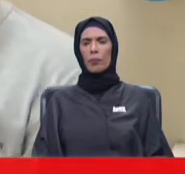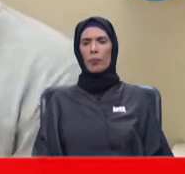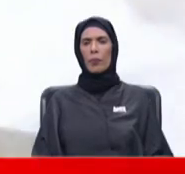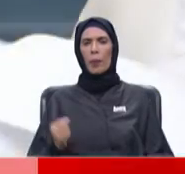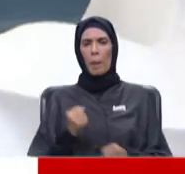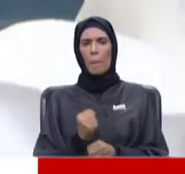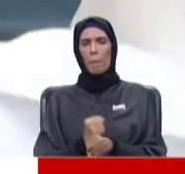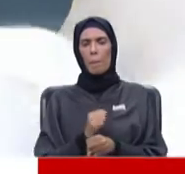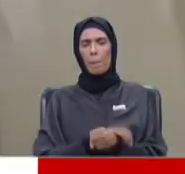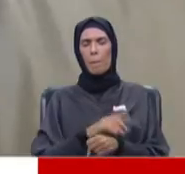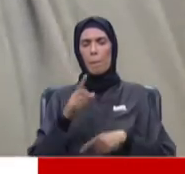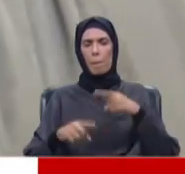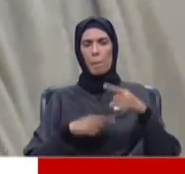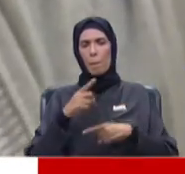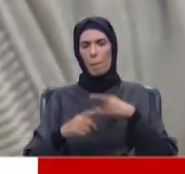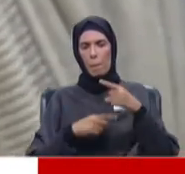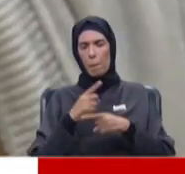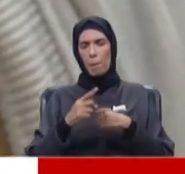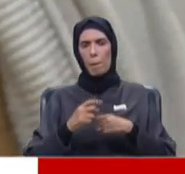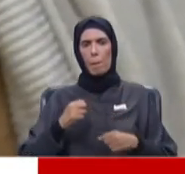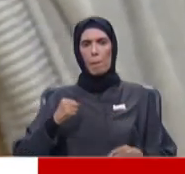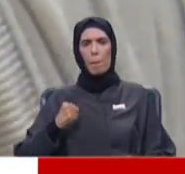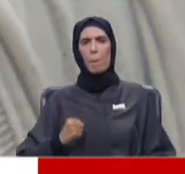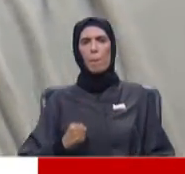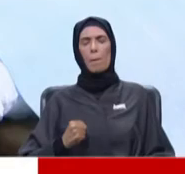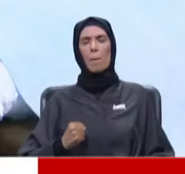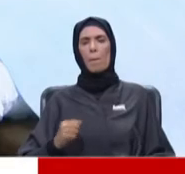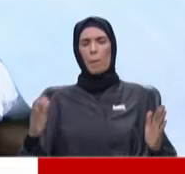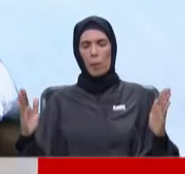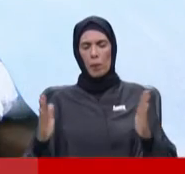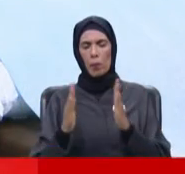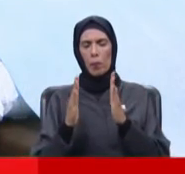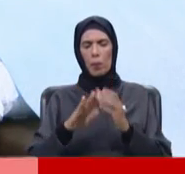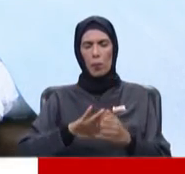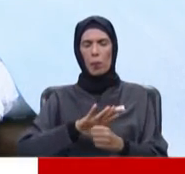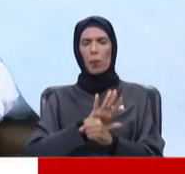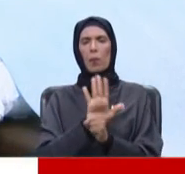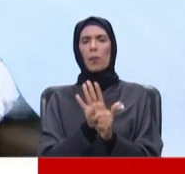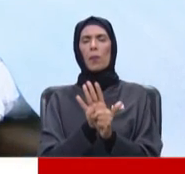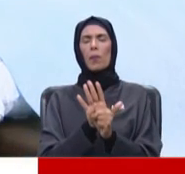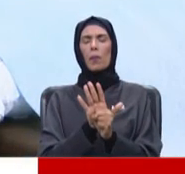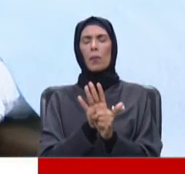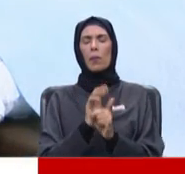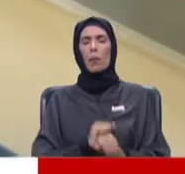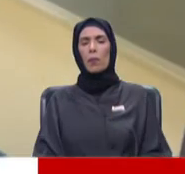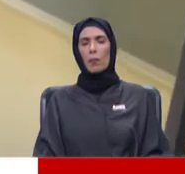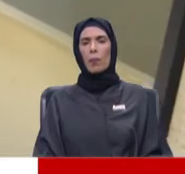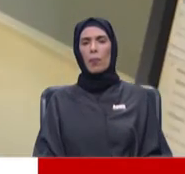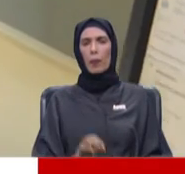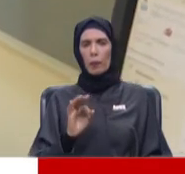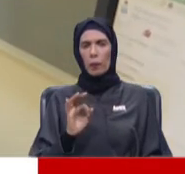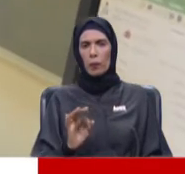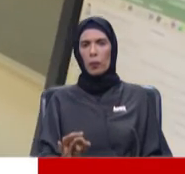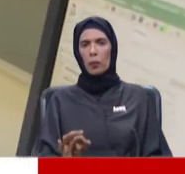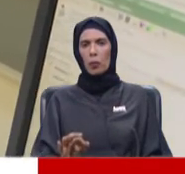جهود مستمرة تبذلها مملكة البحرين في التصدي لجائحة فيروس كورونا كوفيد-19، فقد